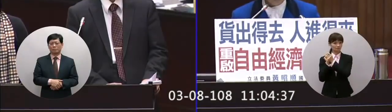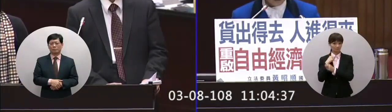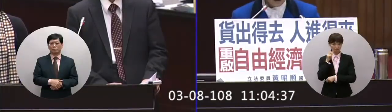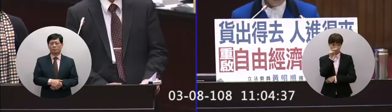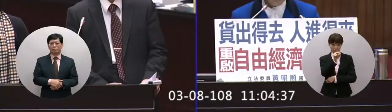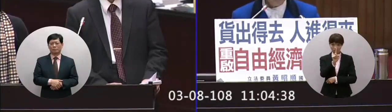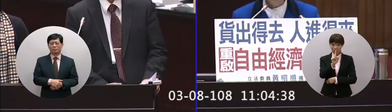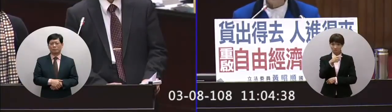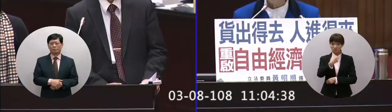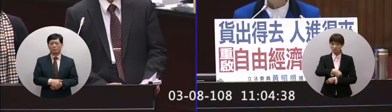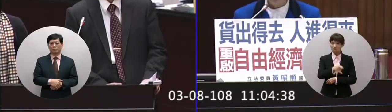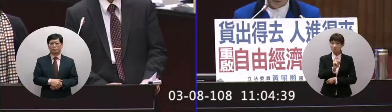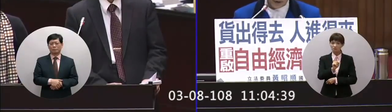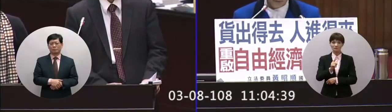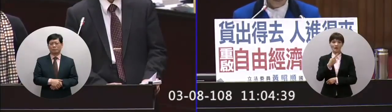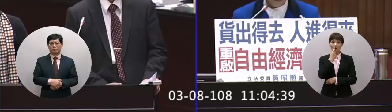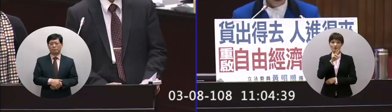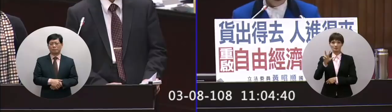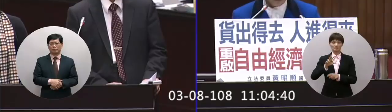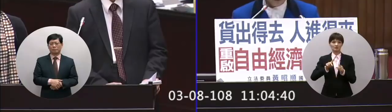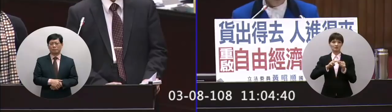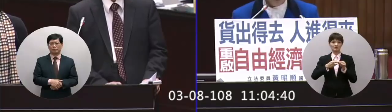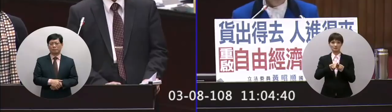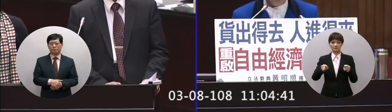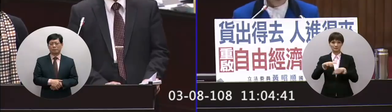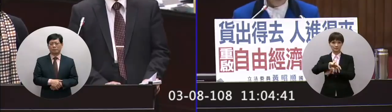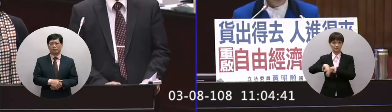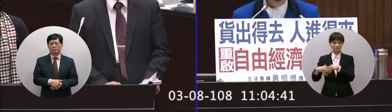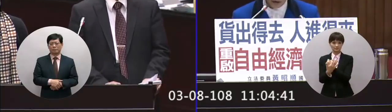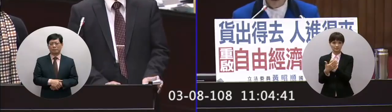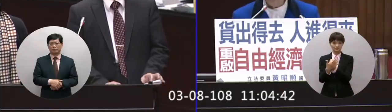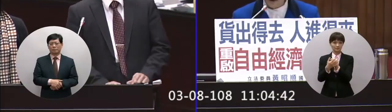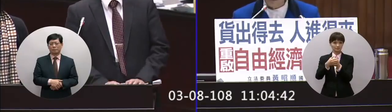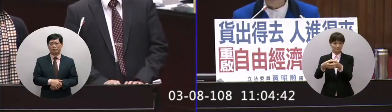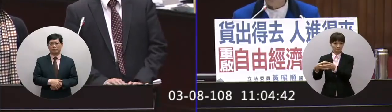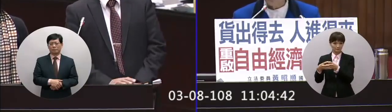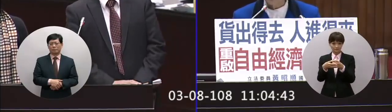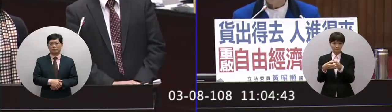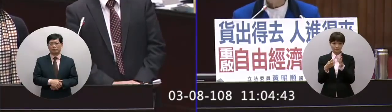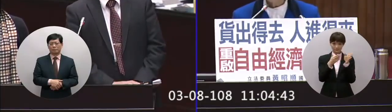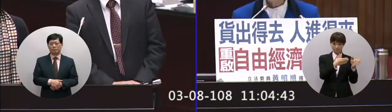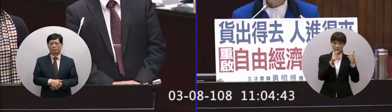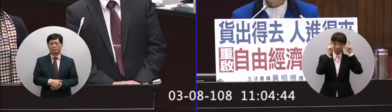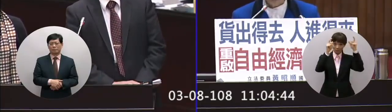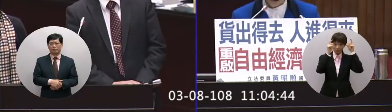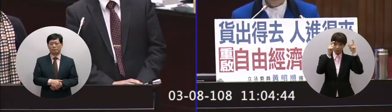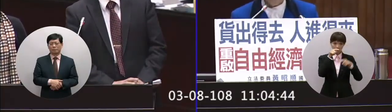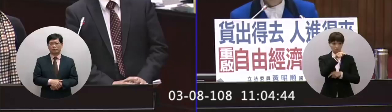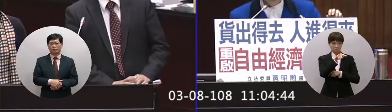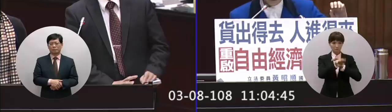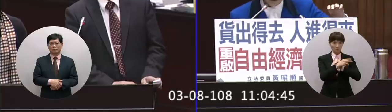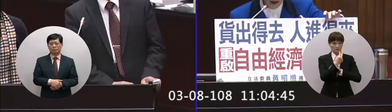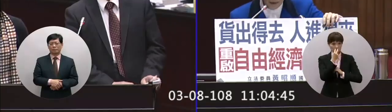就是绿色和平环保组织，他对我们高雄品质的监控当中，特别提